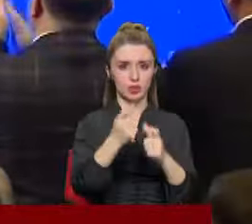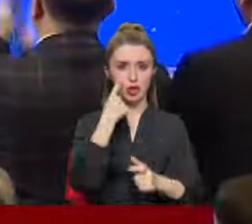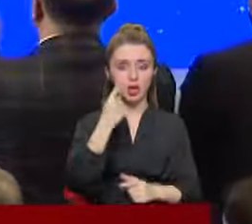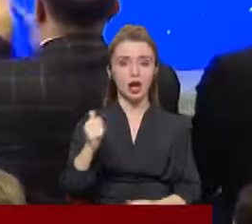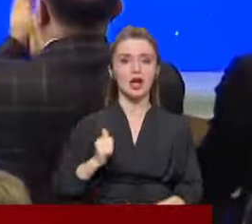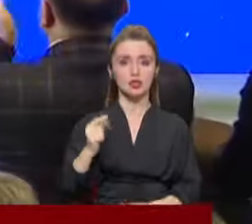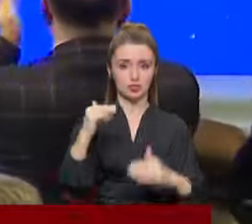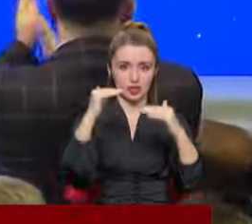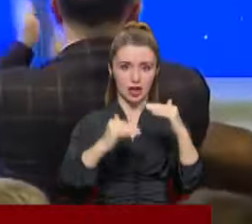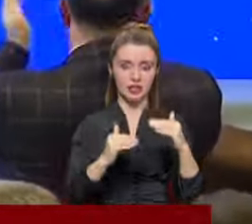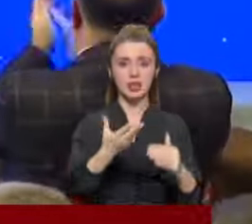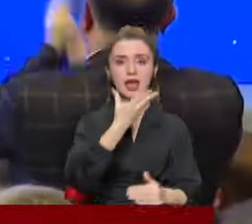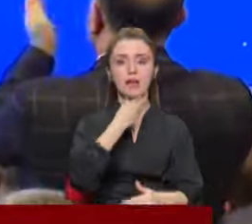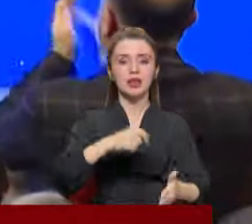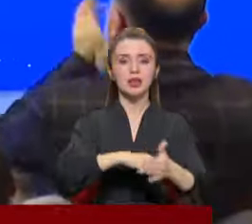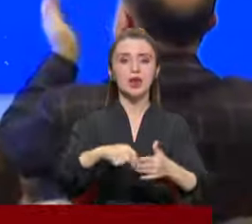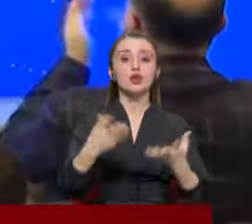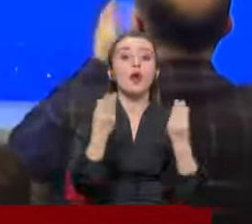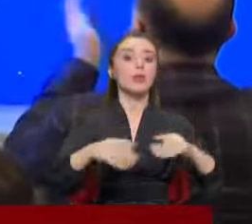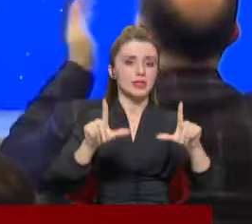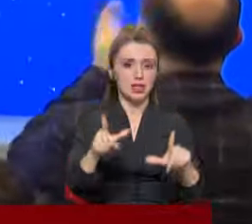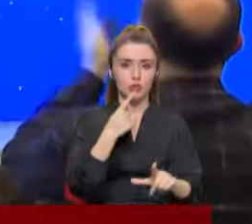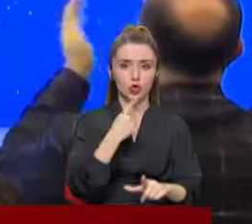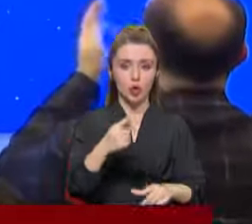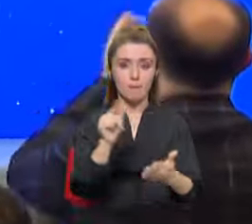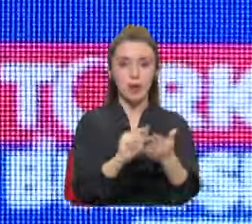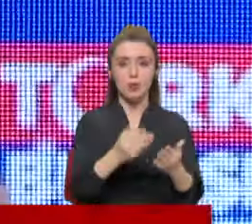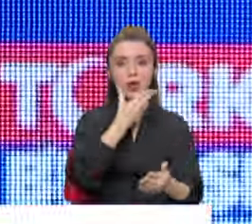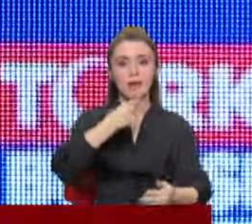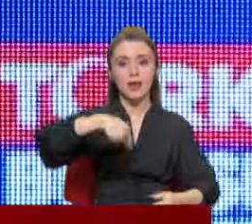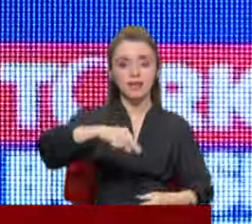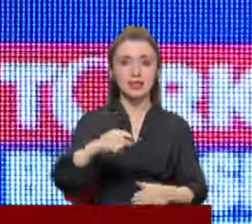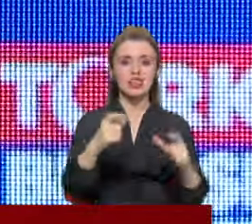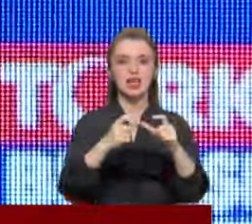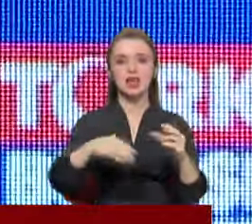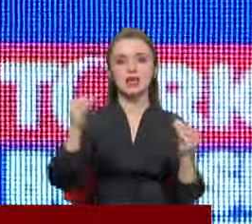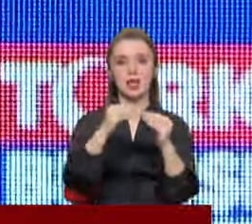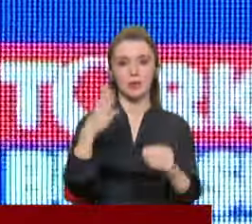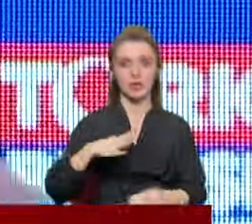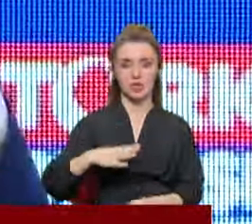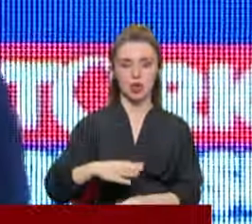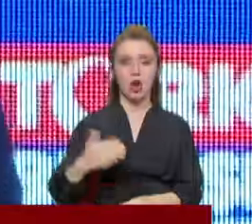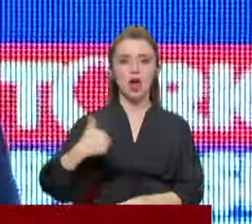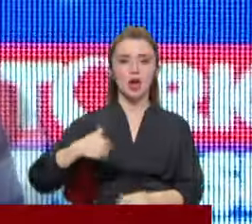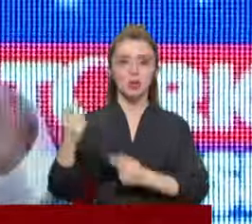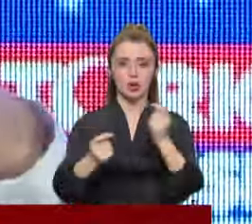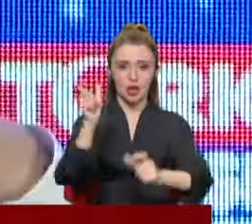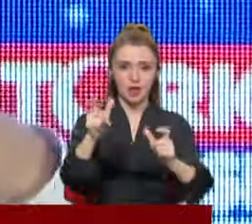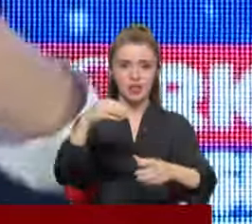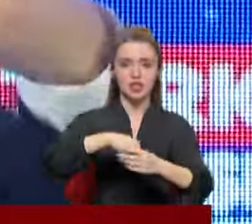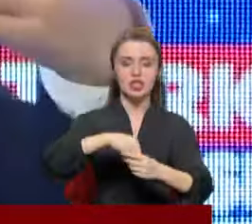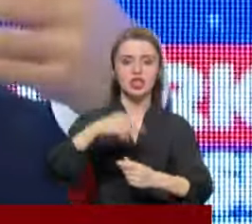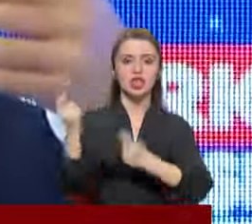asgari ücretin altında emekli maaşı olmamalı dedi. Memur emeklilerine seyyanen zam istedi. Kamu görevleri için